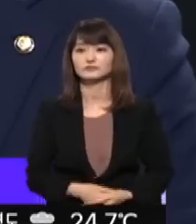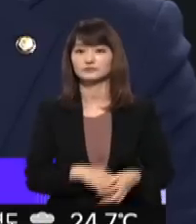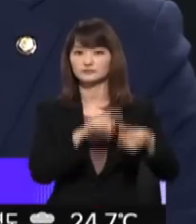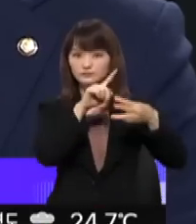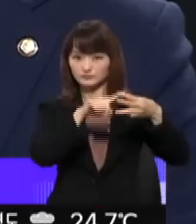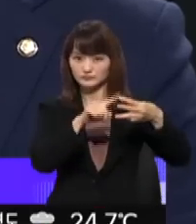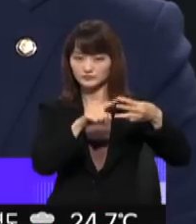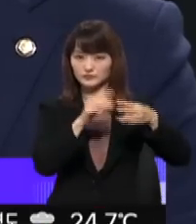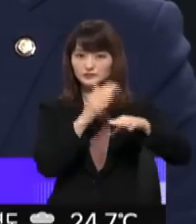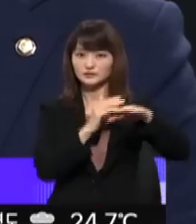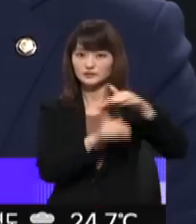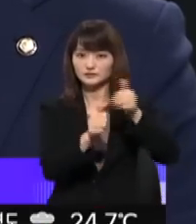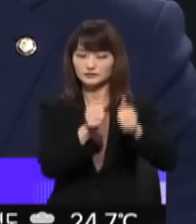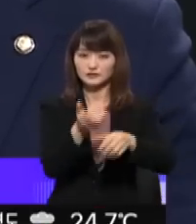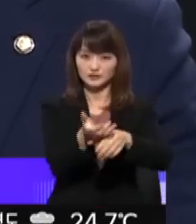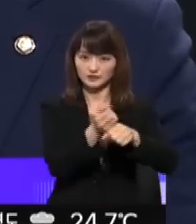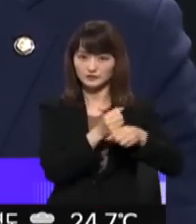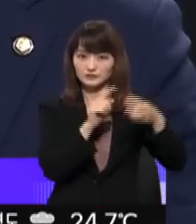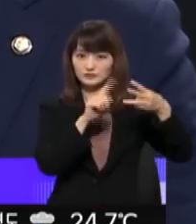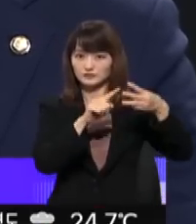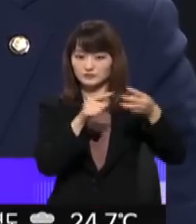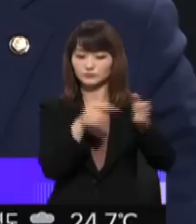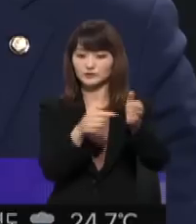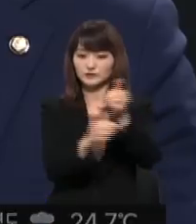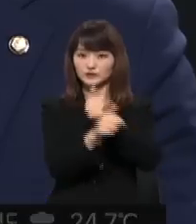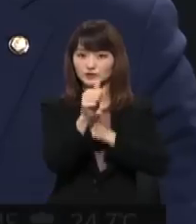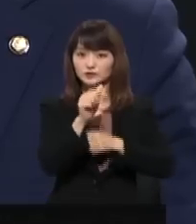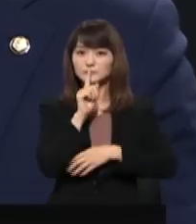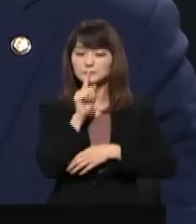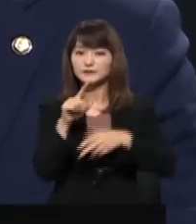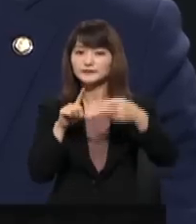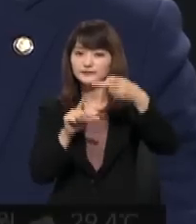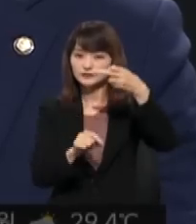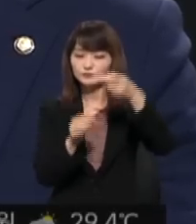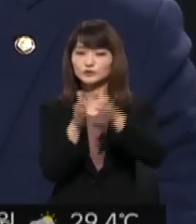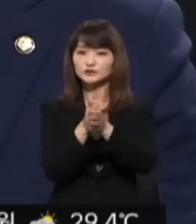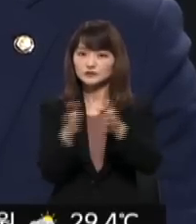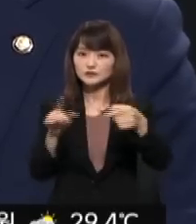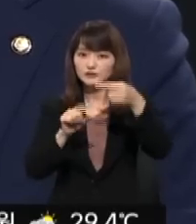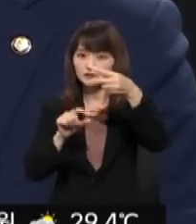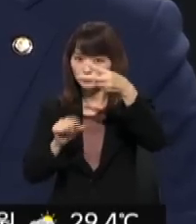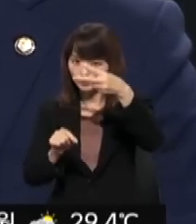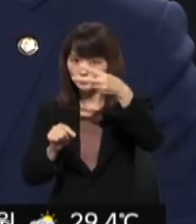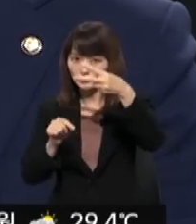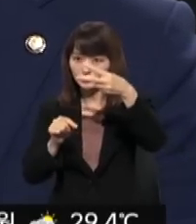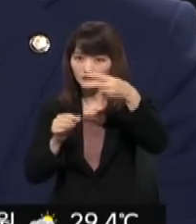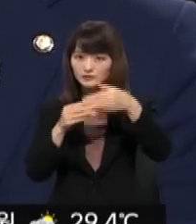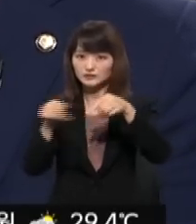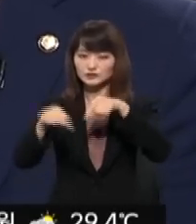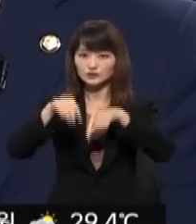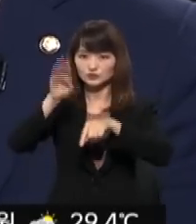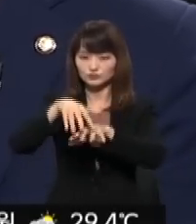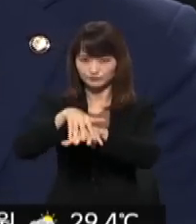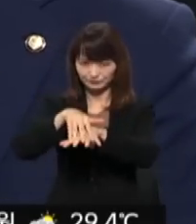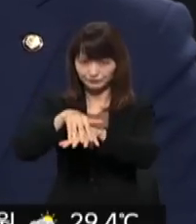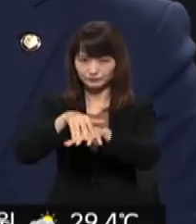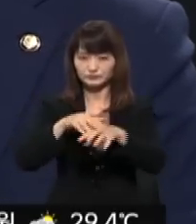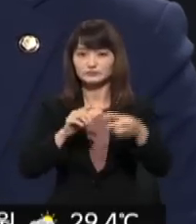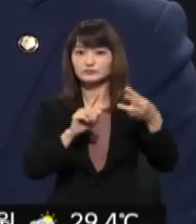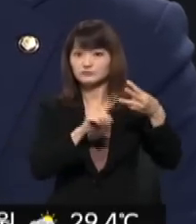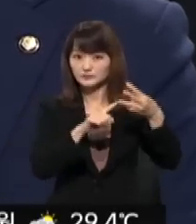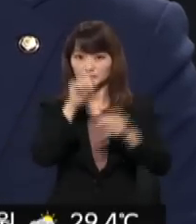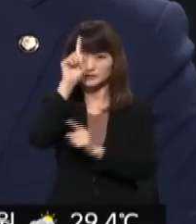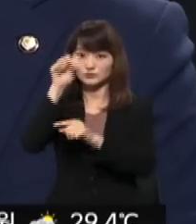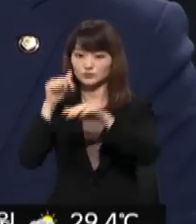조기전당대가 있고 지금 조호영 비대위원장이 말하는 12월 시작해서 1 2월쯤에 판매는 아니면 이준석